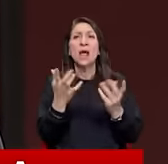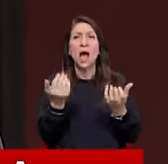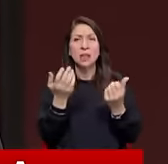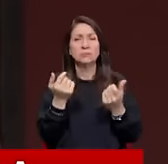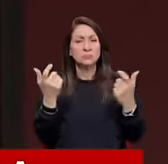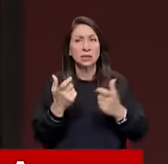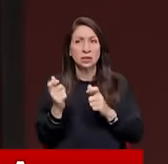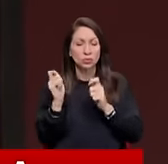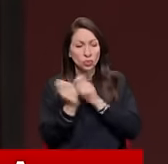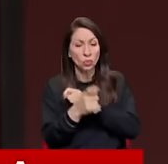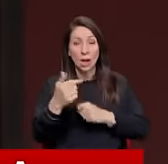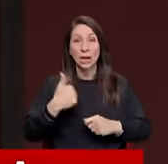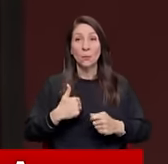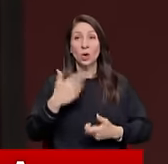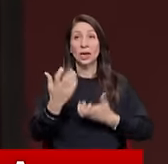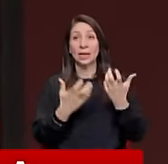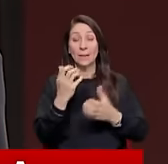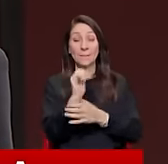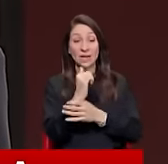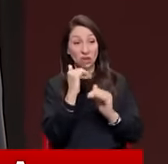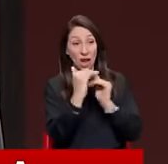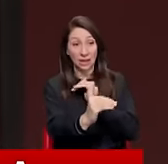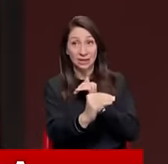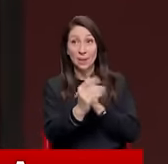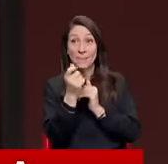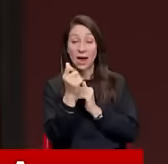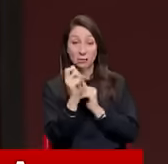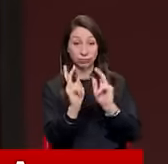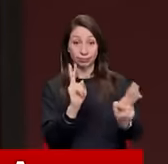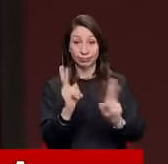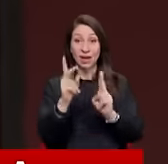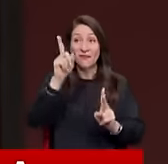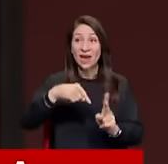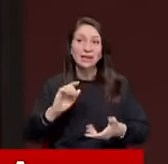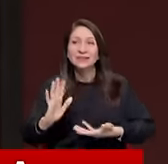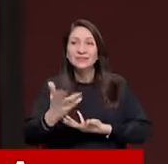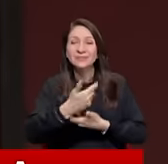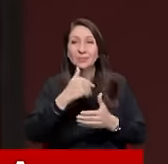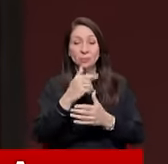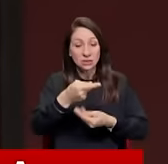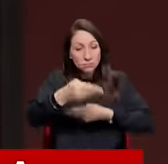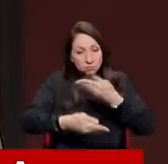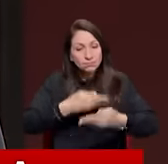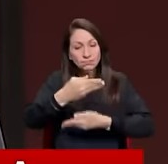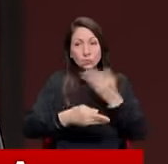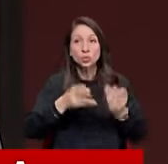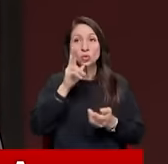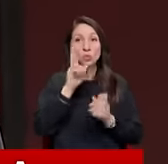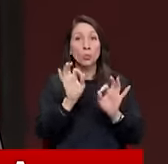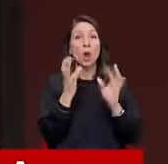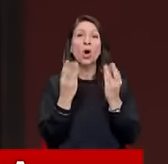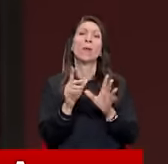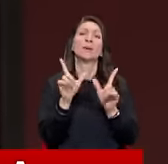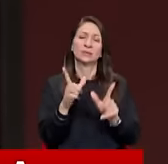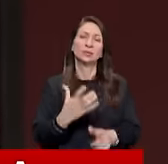kısmına dönüştü. Bu kamunun kaynaklarıyla, Bilecik halkının paralarının, vergileriyle biz bunu döndürüyoruz. Ve sonuç böyle